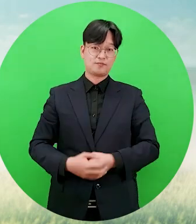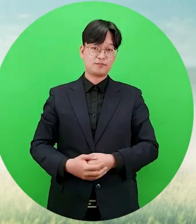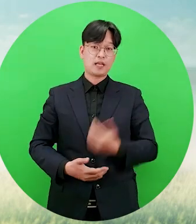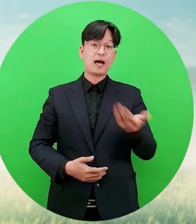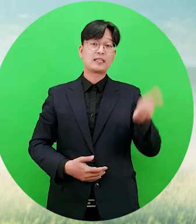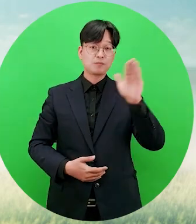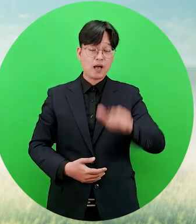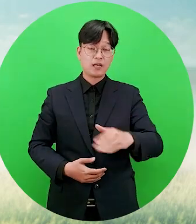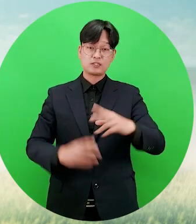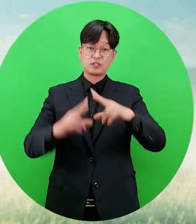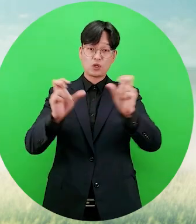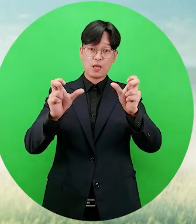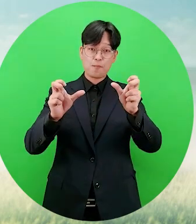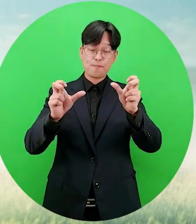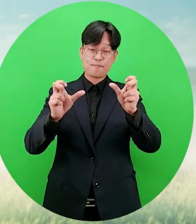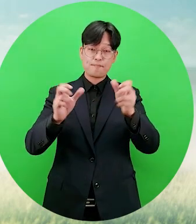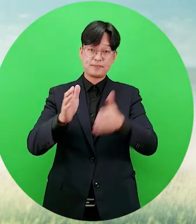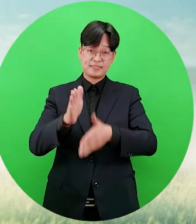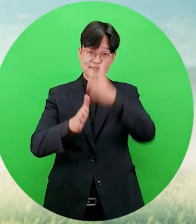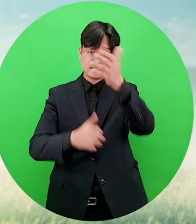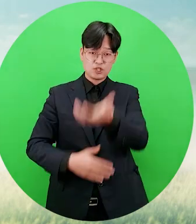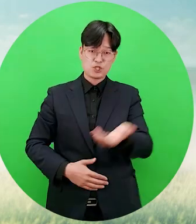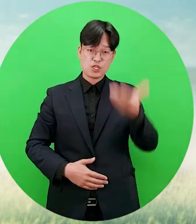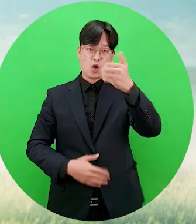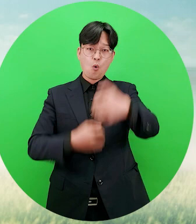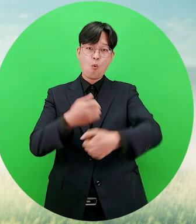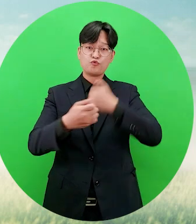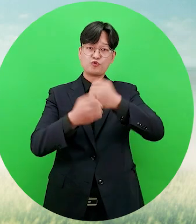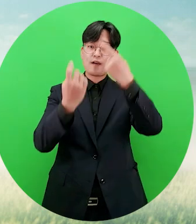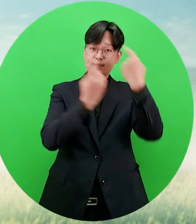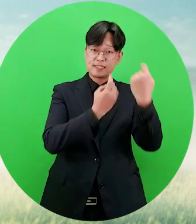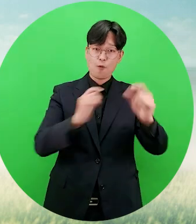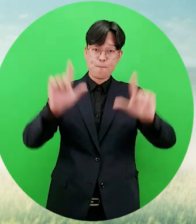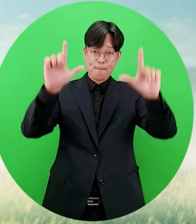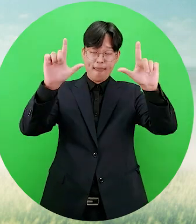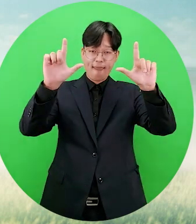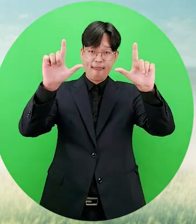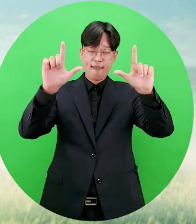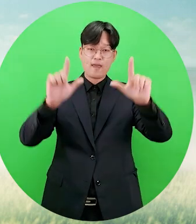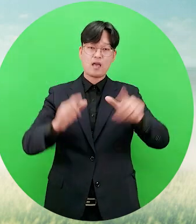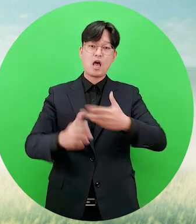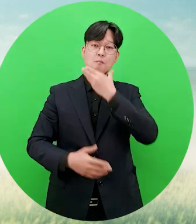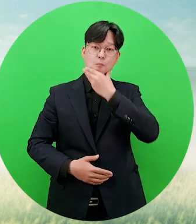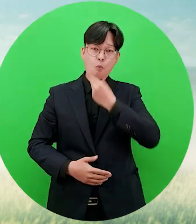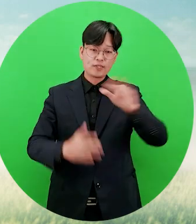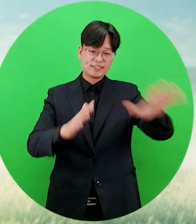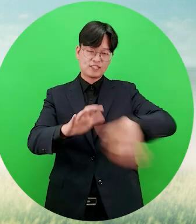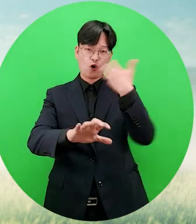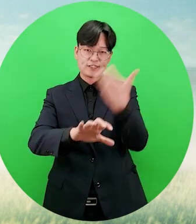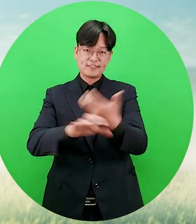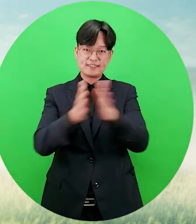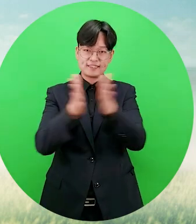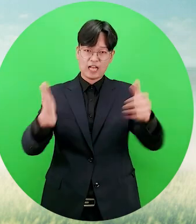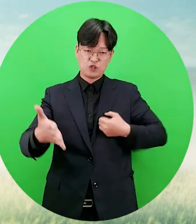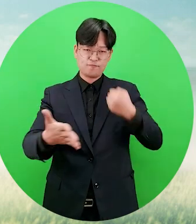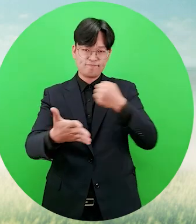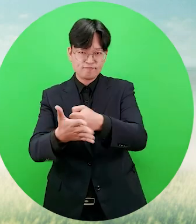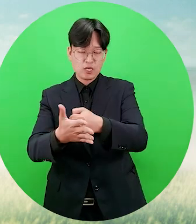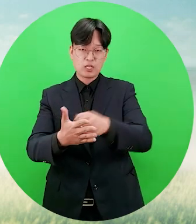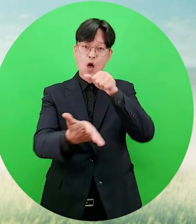성남시는 시 승격 50주년이 되는 올해를 혁신복지 원년으로 삼아 물질적인 지원뿐만